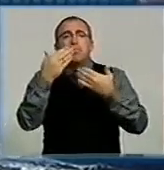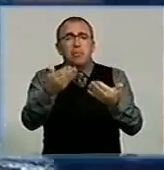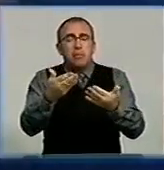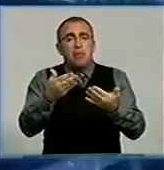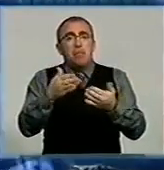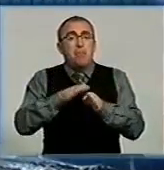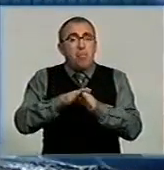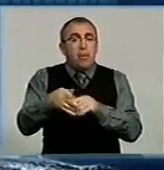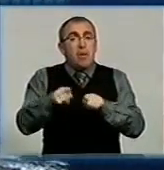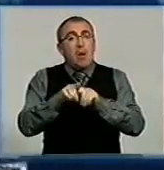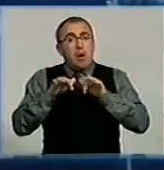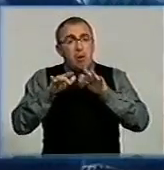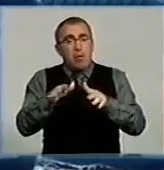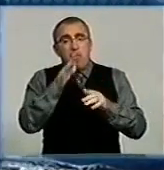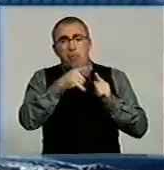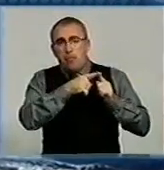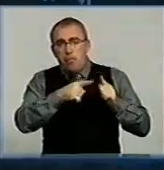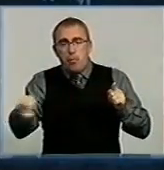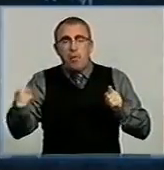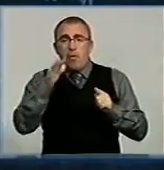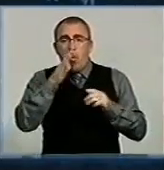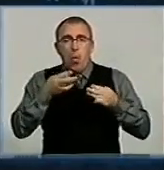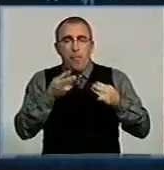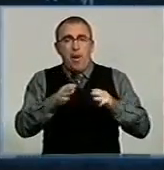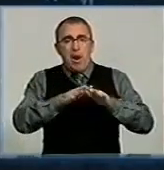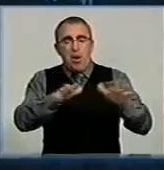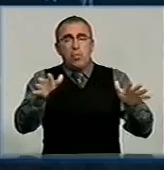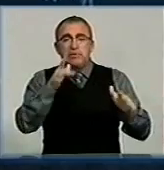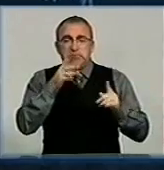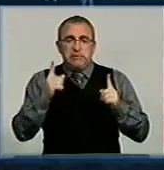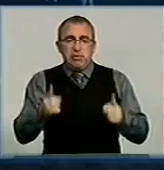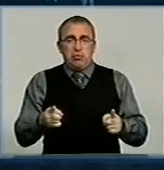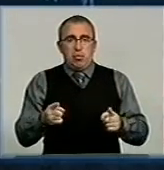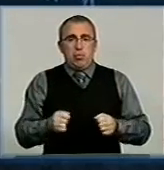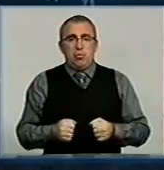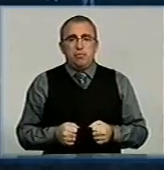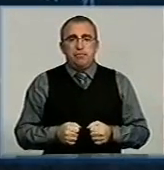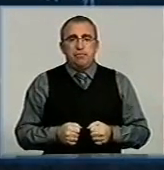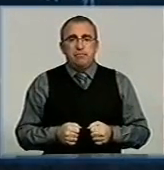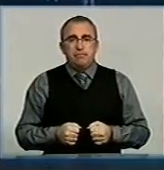Проводити такі рейди будуть протягом всього опалювального сезону. Яна Семнюк, Ілля Зеленкін, день за днем.